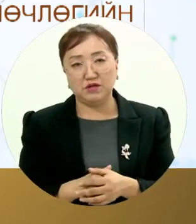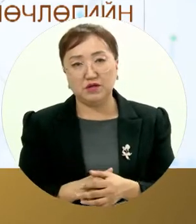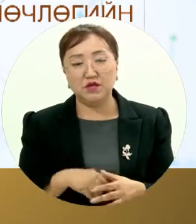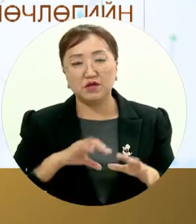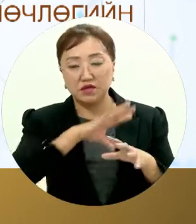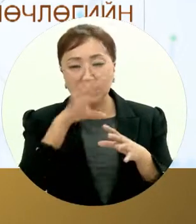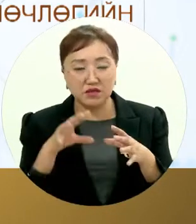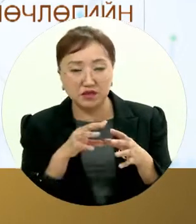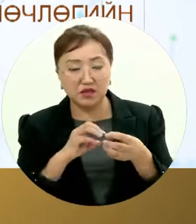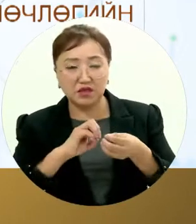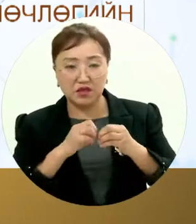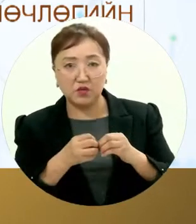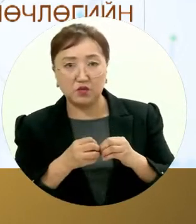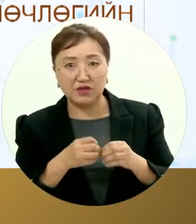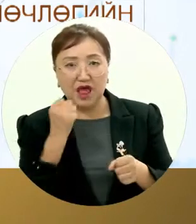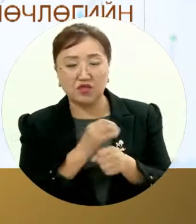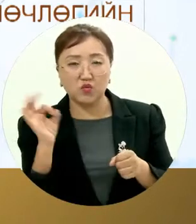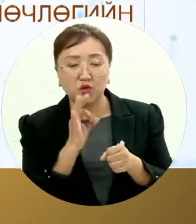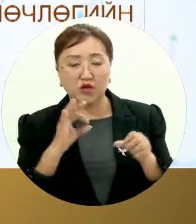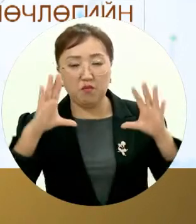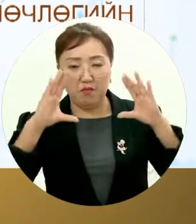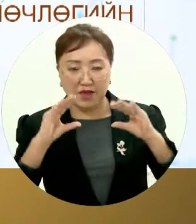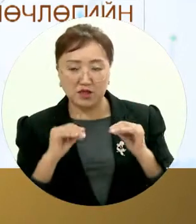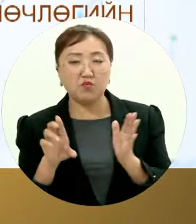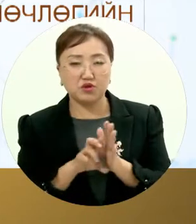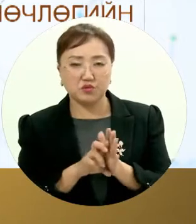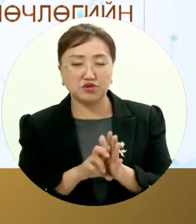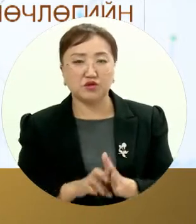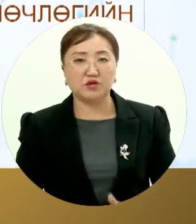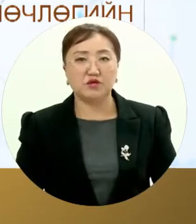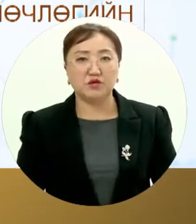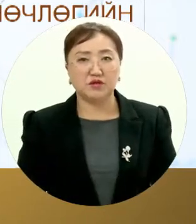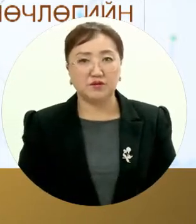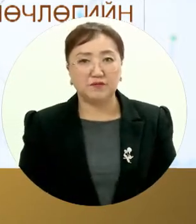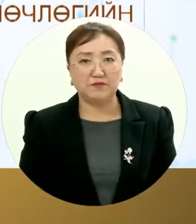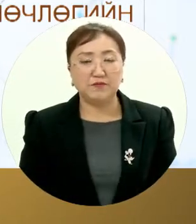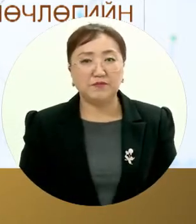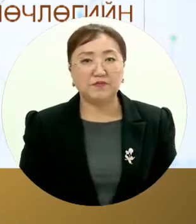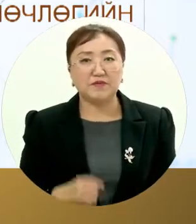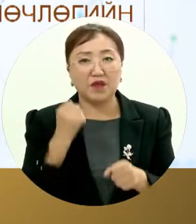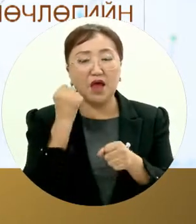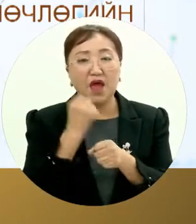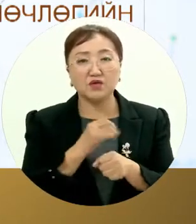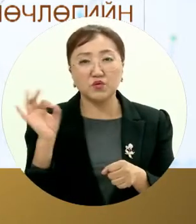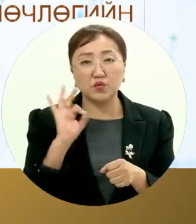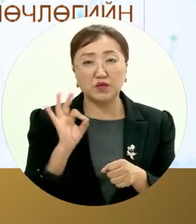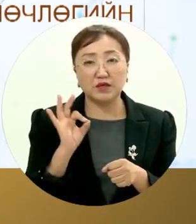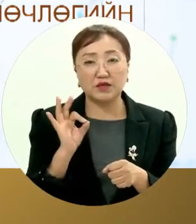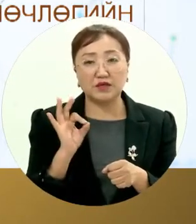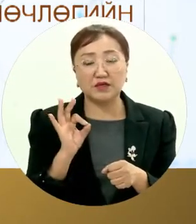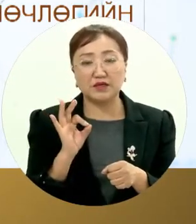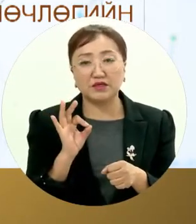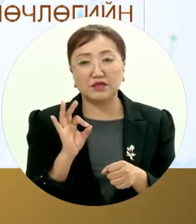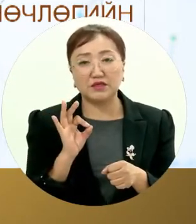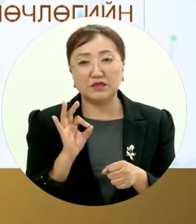энэ ажилгүйдлийг бууруулах бүрэн боломжтой гэж үзэж байгаа. За, ажилгүйдлийн хэмжээгээр баялаг